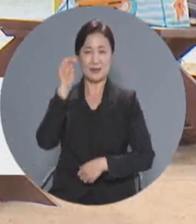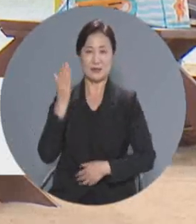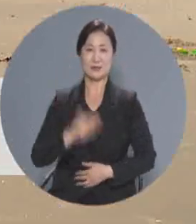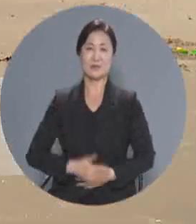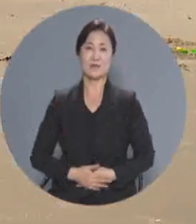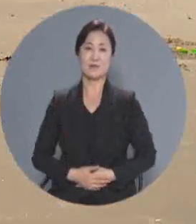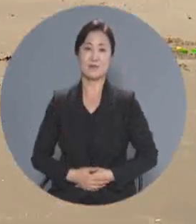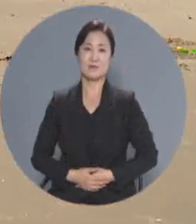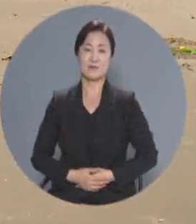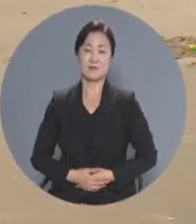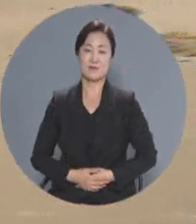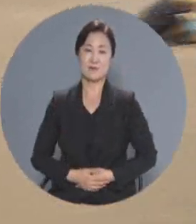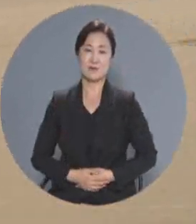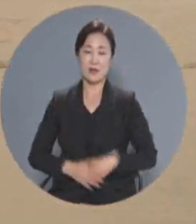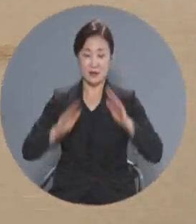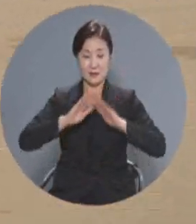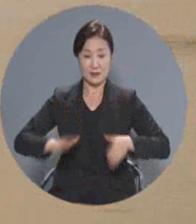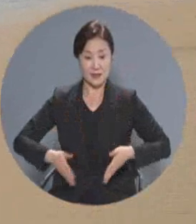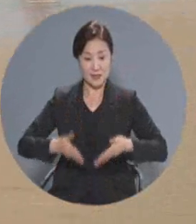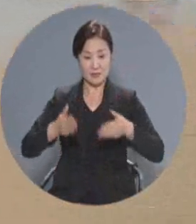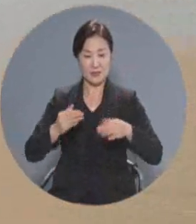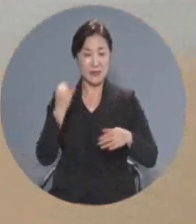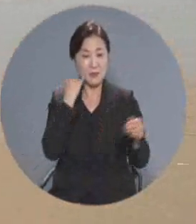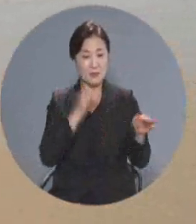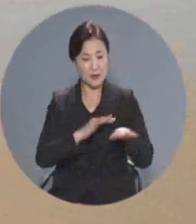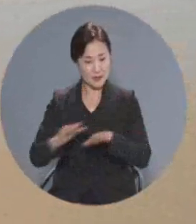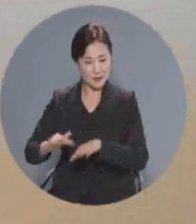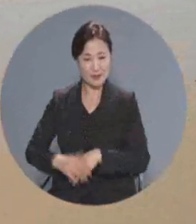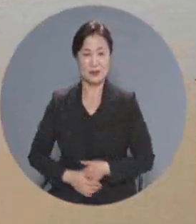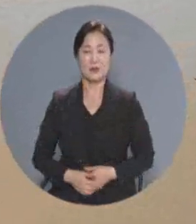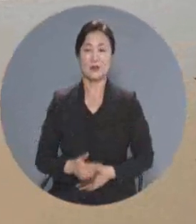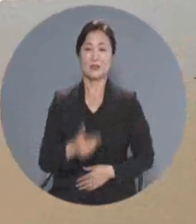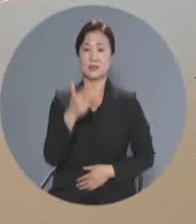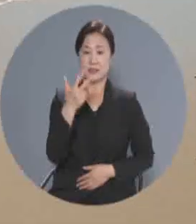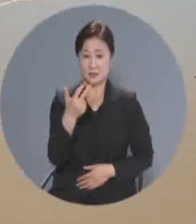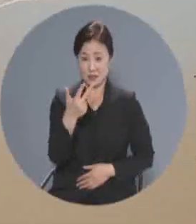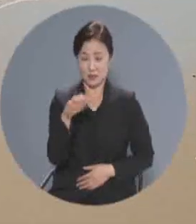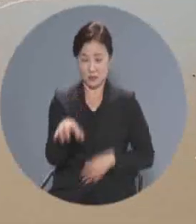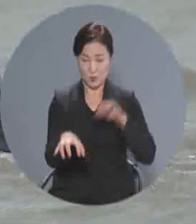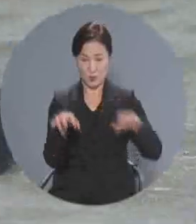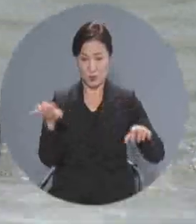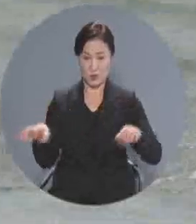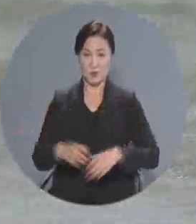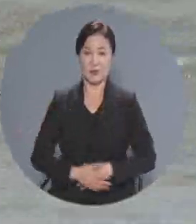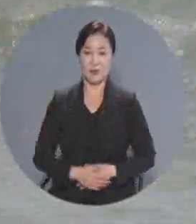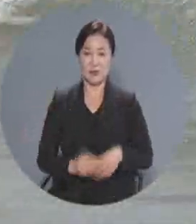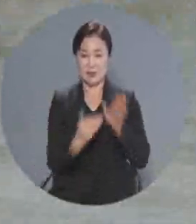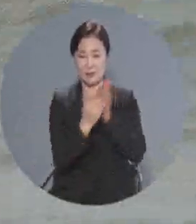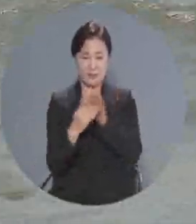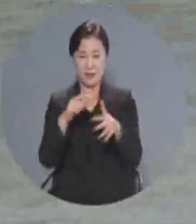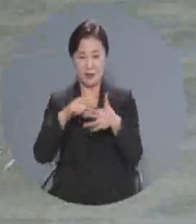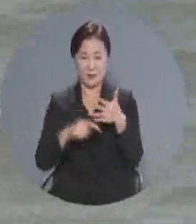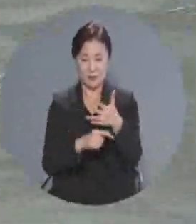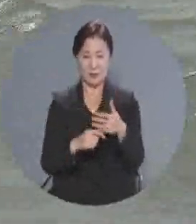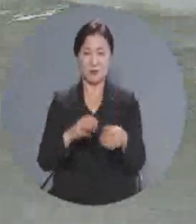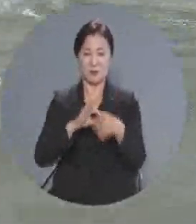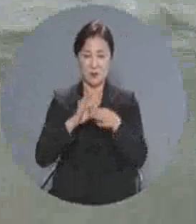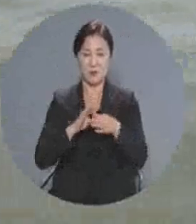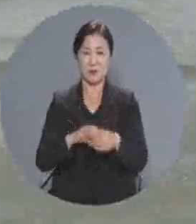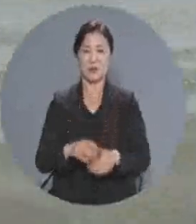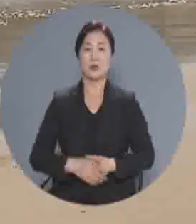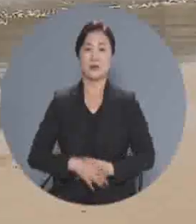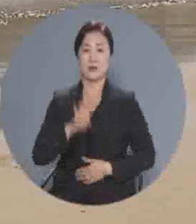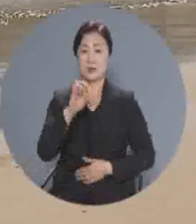있습니다. 전남 지역 해수욕장은 모두 66곳. 방역 절차를 통해 49곳은 문을